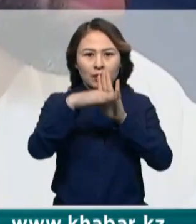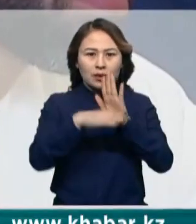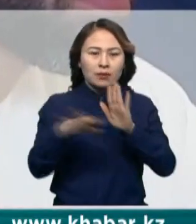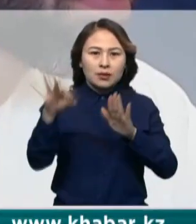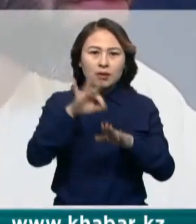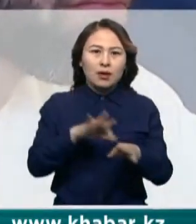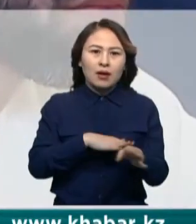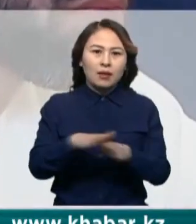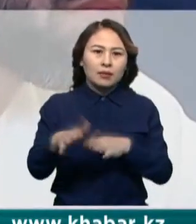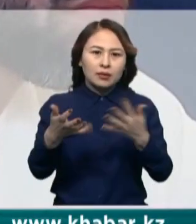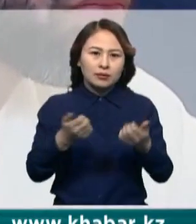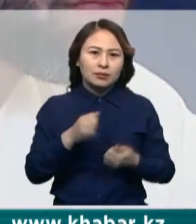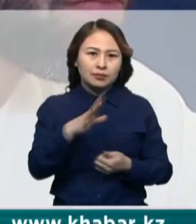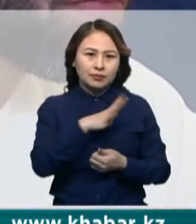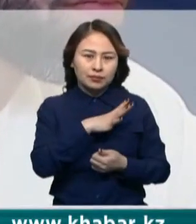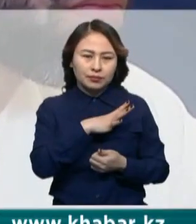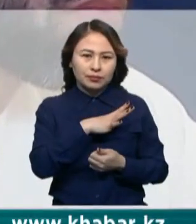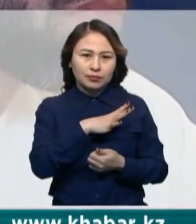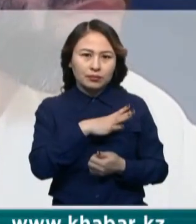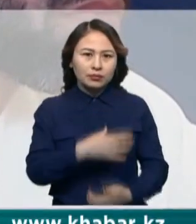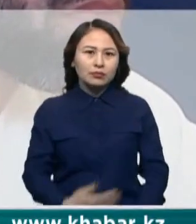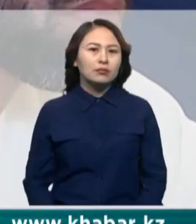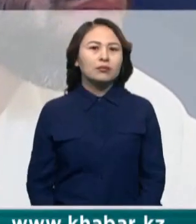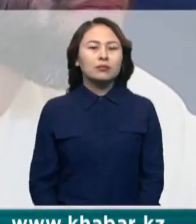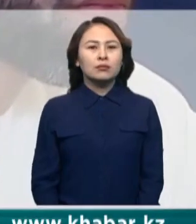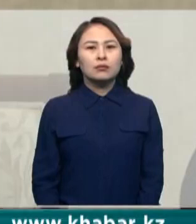дамыту бағдарламасының қабылданғанын атап өтті.